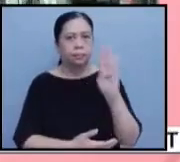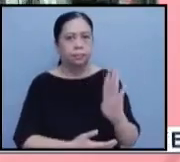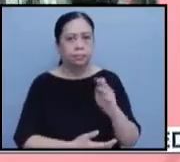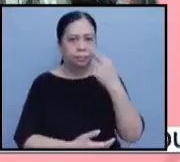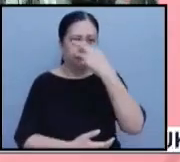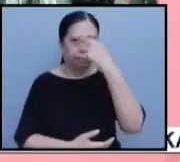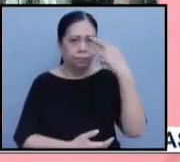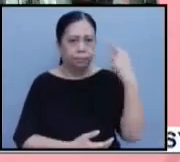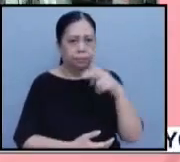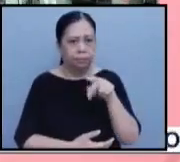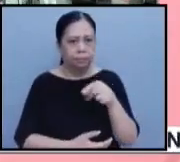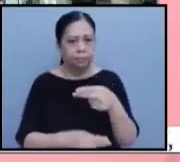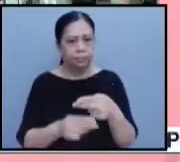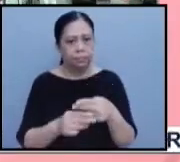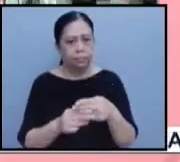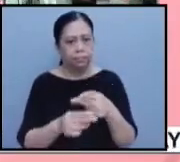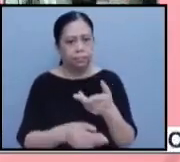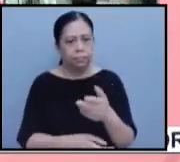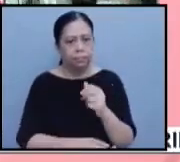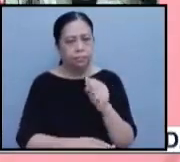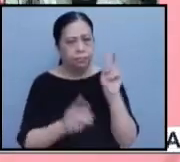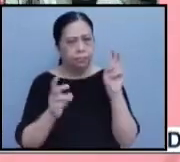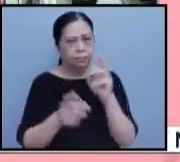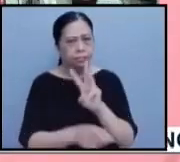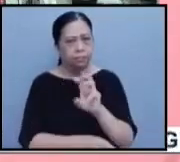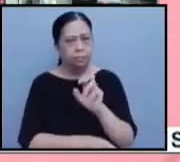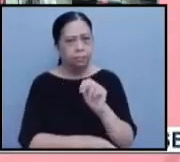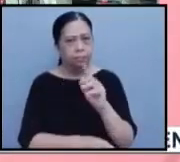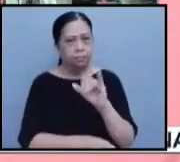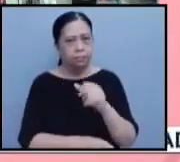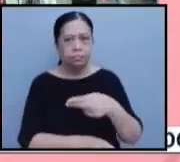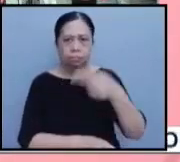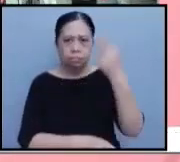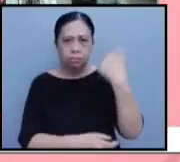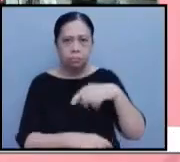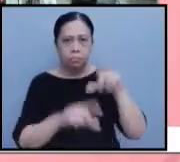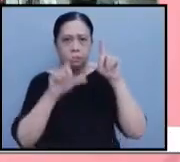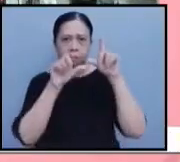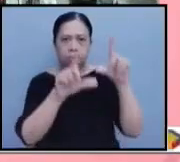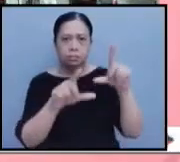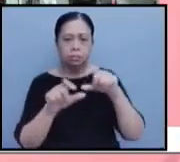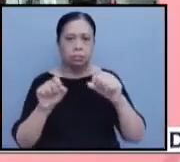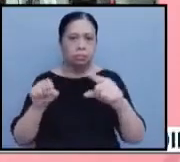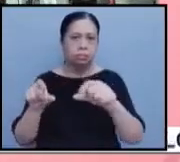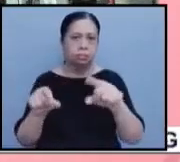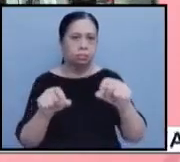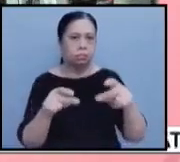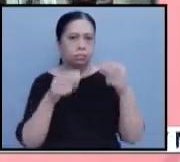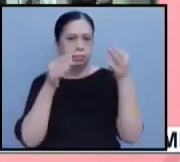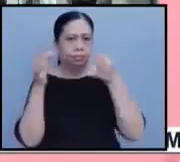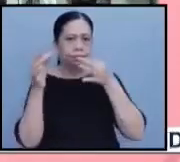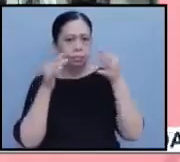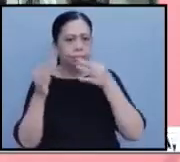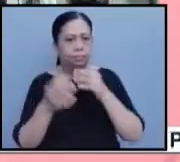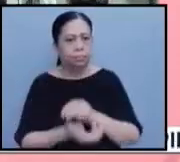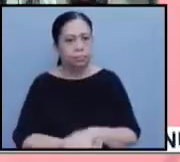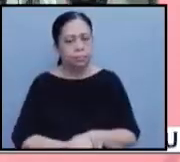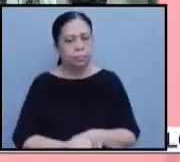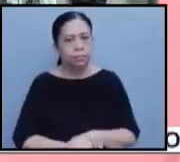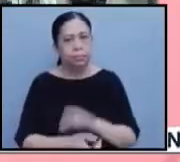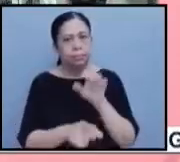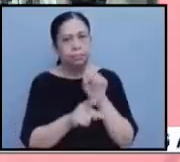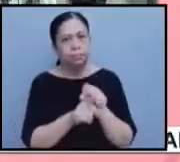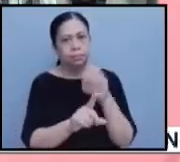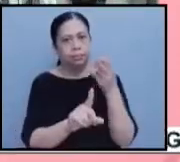ang suspect na si alias Wendy na isang high-valued individual at tulak umano ng droga. Nasa kote kay alias Wendy